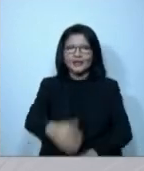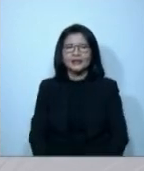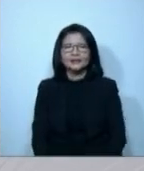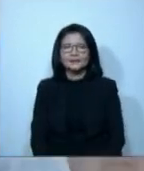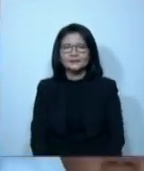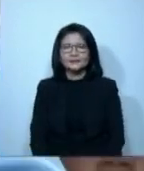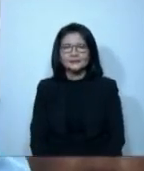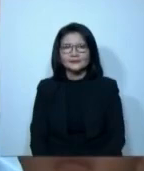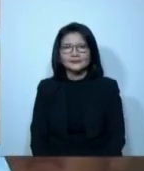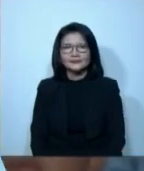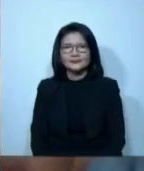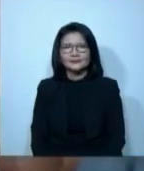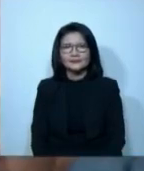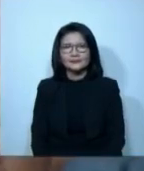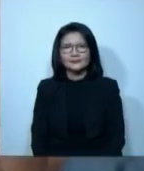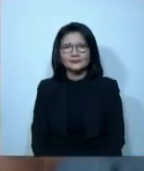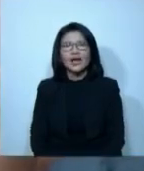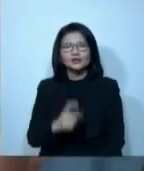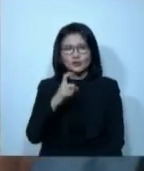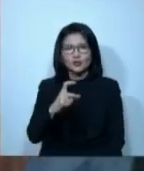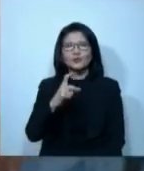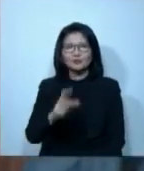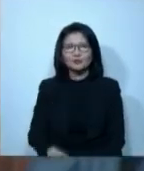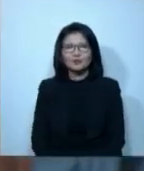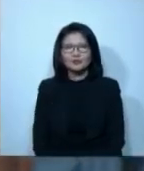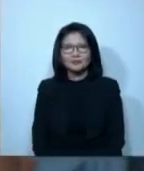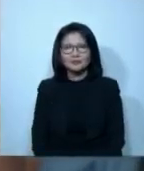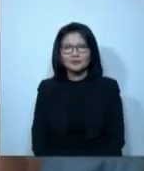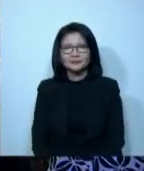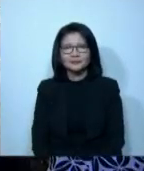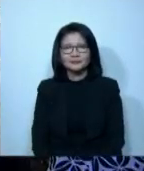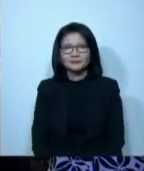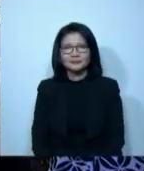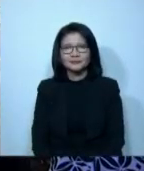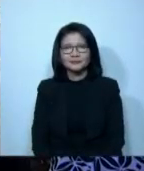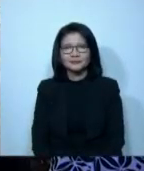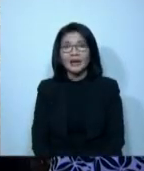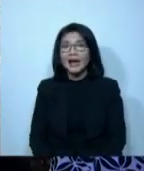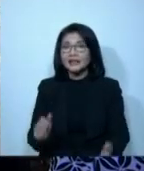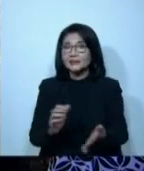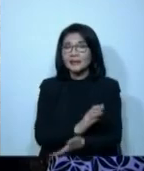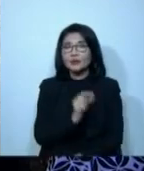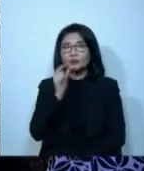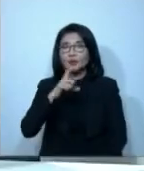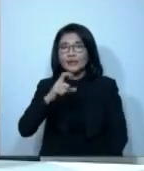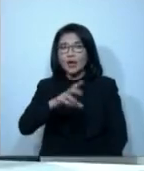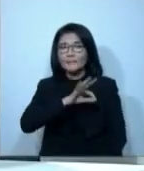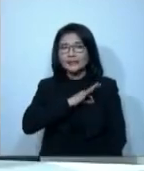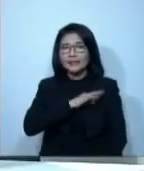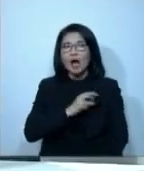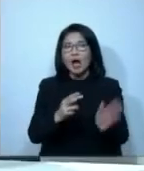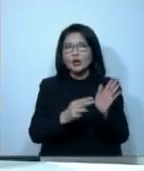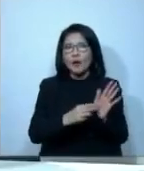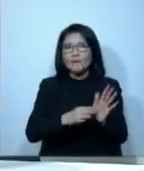Ya. Waktunya masih ada, Bapak? Cukup. Cukup. Baik, selanjutnya kita berikan kesempatan kepada calon presiden nomor